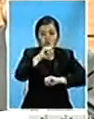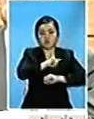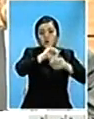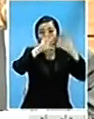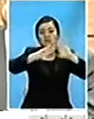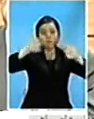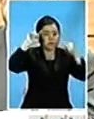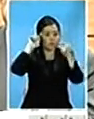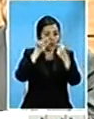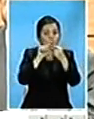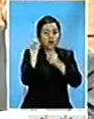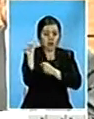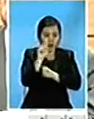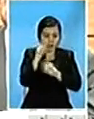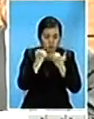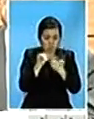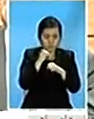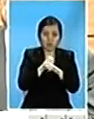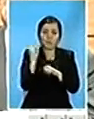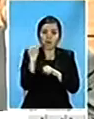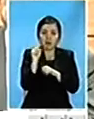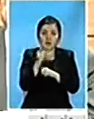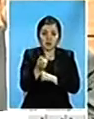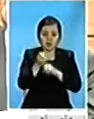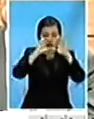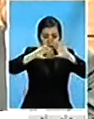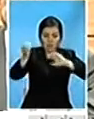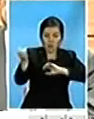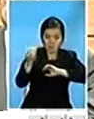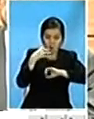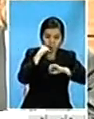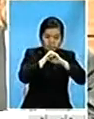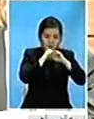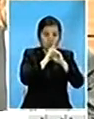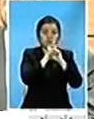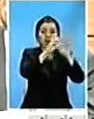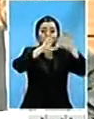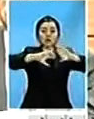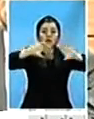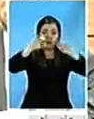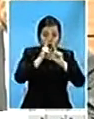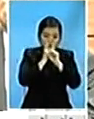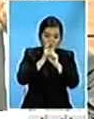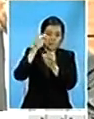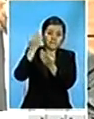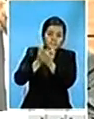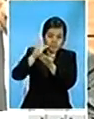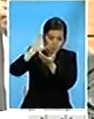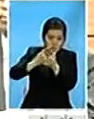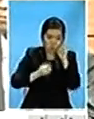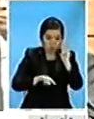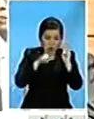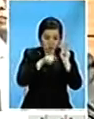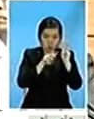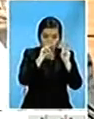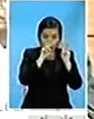ะวันนี้เรากำลังทำอะไรกันอยู่ก็คือรัฐบาลบอกว่าจะทำหน้าที่ของรัฐบาลเนี่ยรัฐบาลต้องใช้เงิน 2.4 ล้านล้านบา